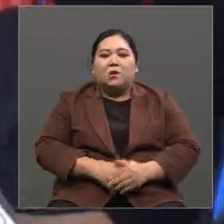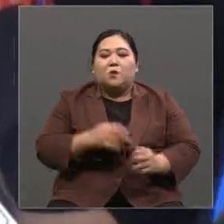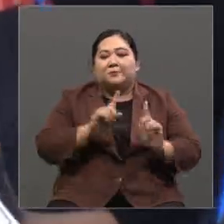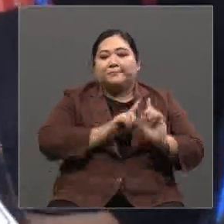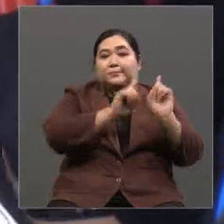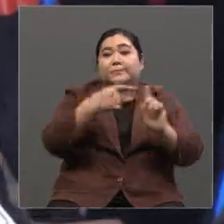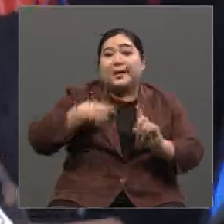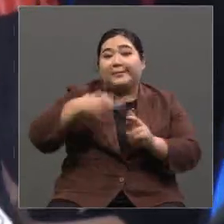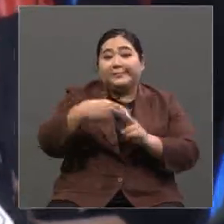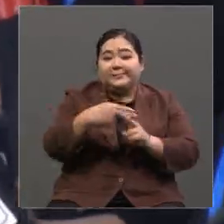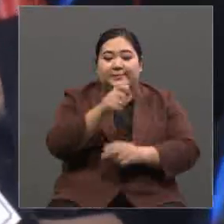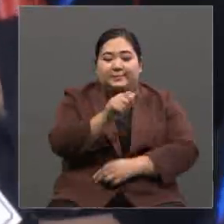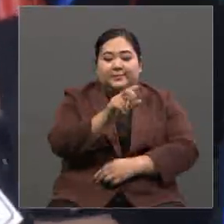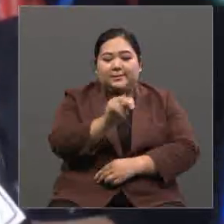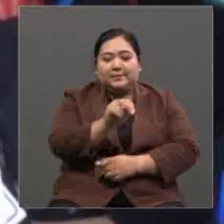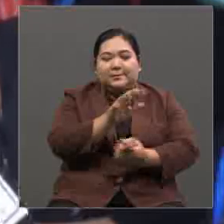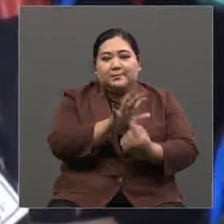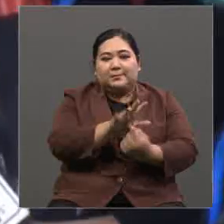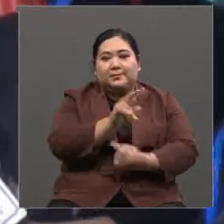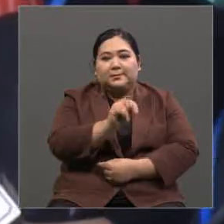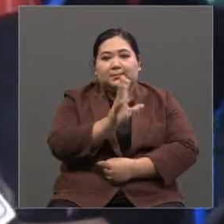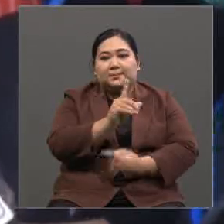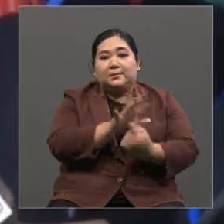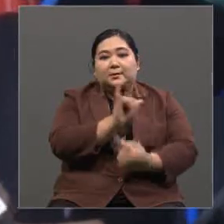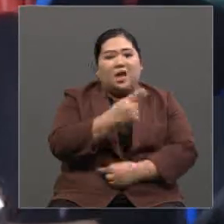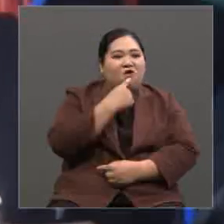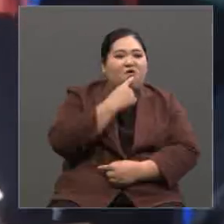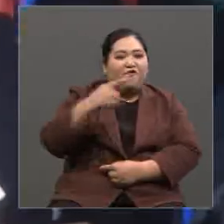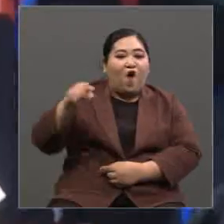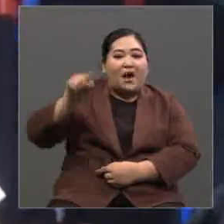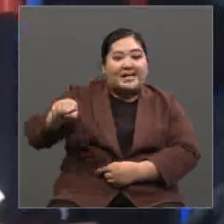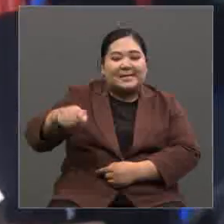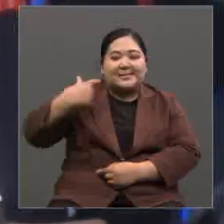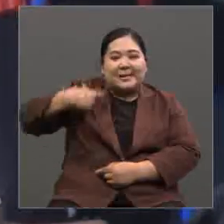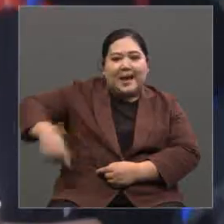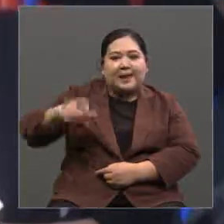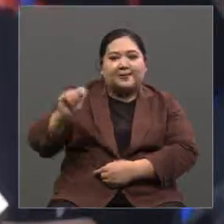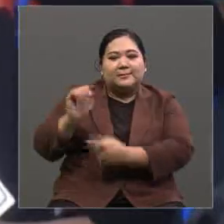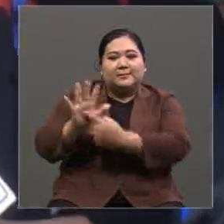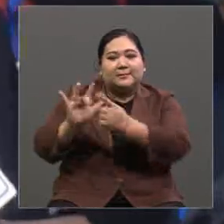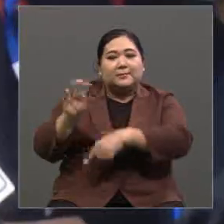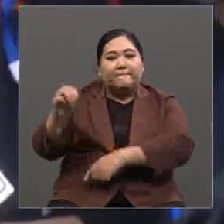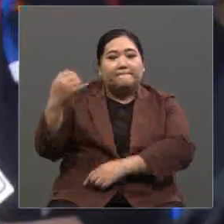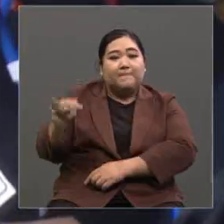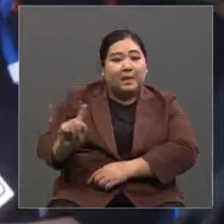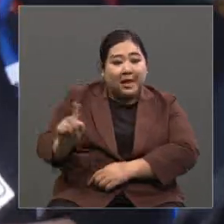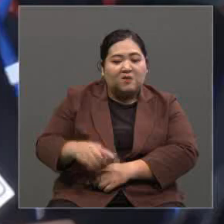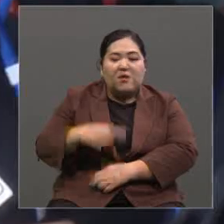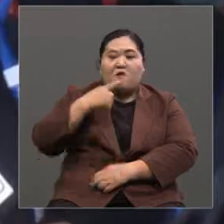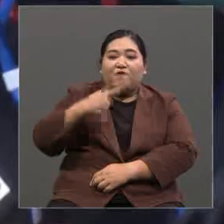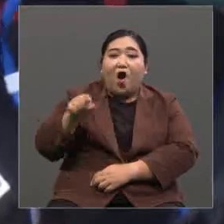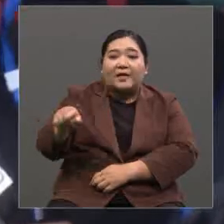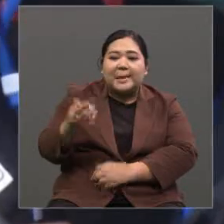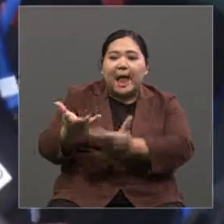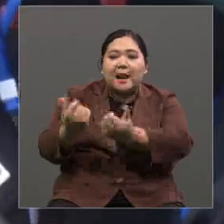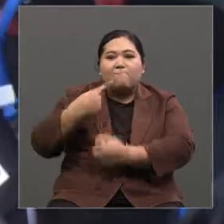อนันต์ชัยครับดูแลเรื่องของการฟ้องร้องทนายตั้มในข้อหานะครับรับฟ้อง